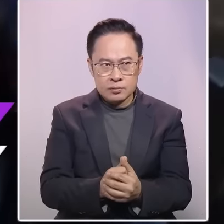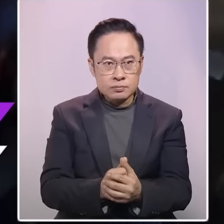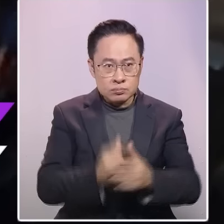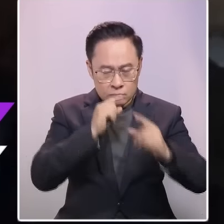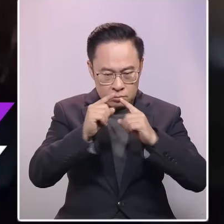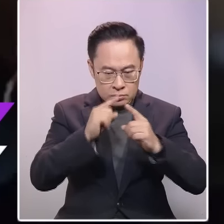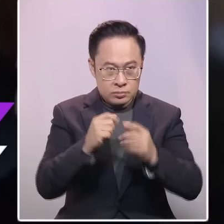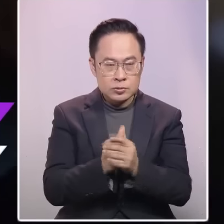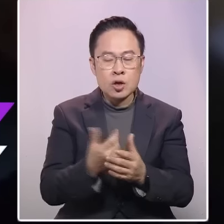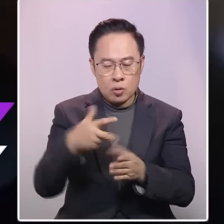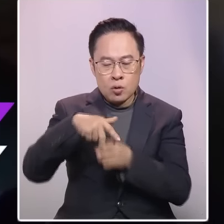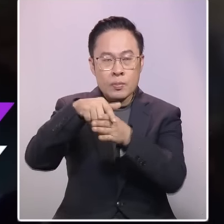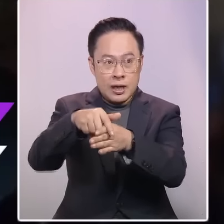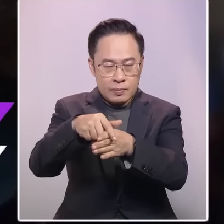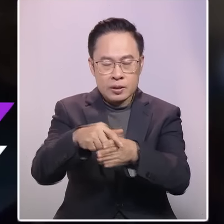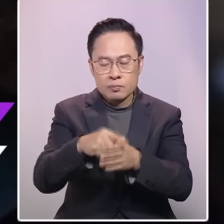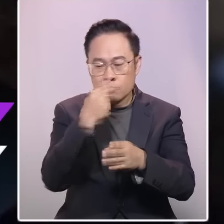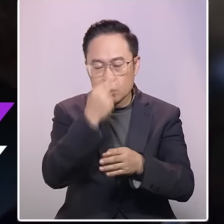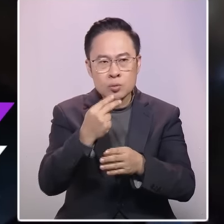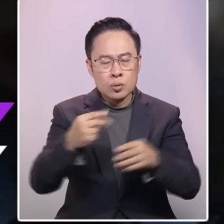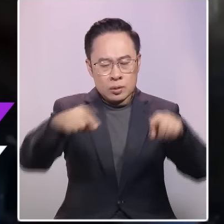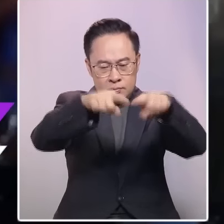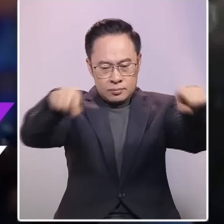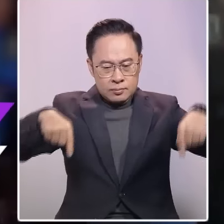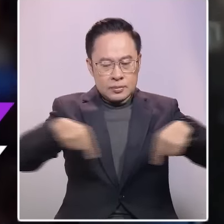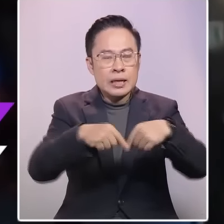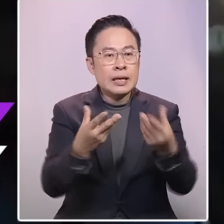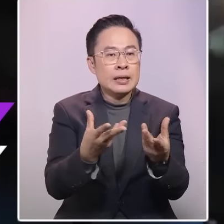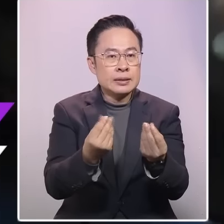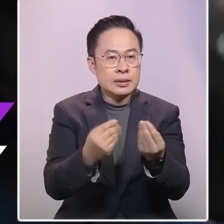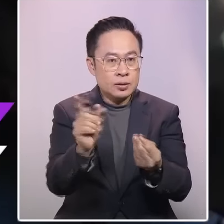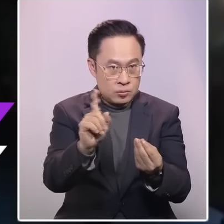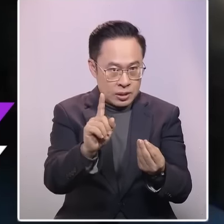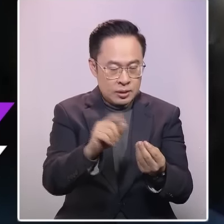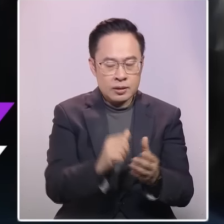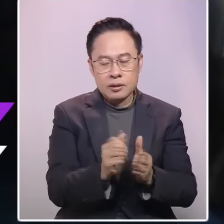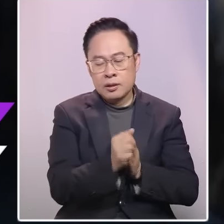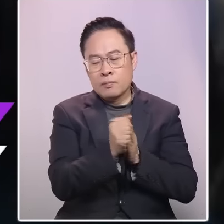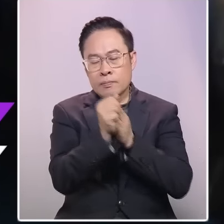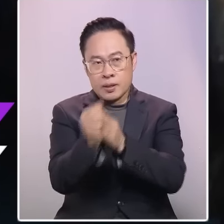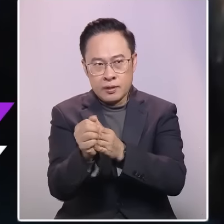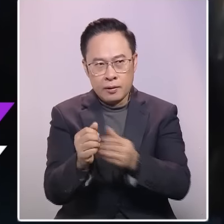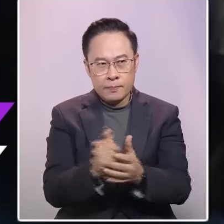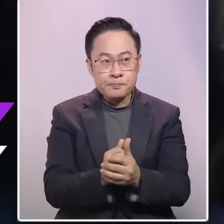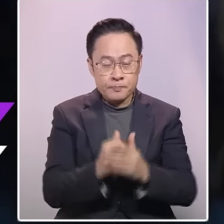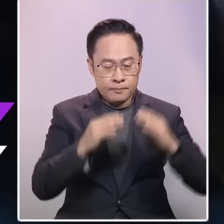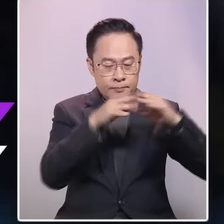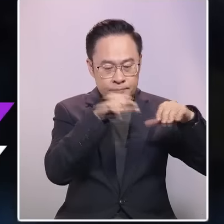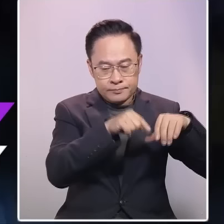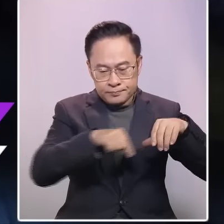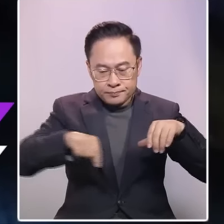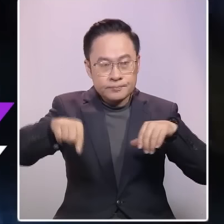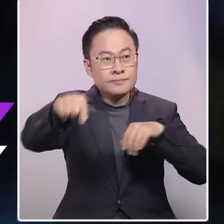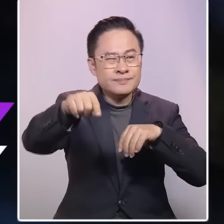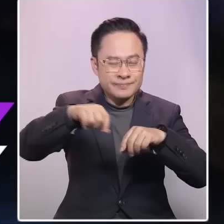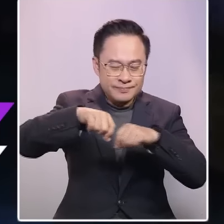เจรจากันว่าเดี๋ยวขี่รถนะพาไปดูแนวเขตที่ดินว่าขายอยู่ตรงไหนบ้างคือพากันออกไปตรงนั้นเนี่ยเป็นท้ายหมู่บ้านค่ะ